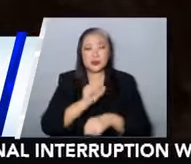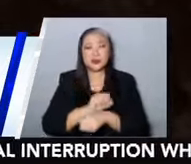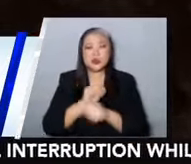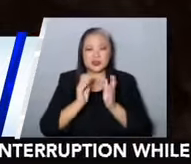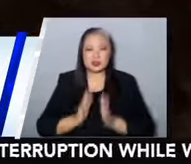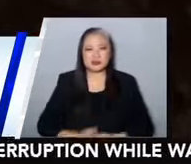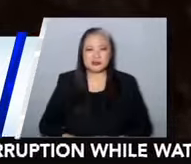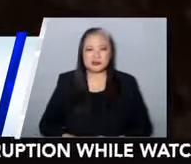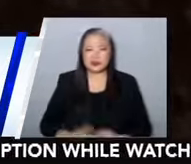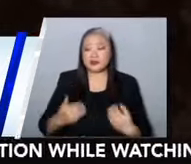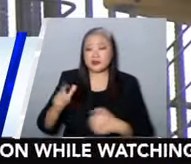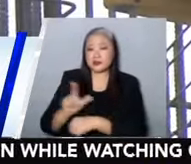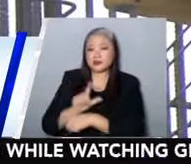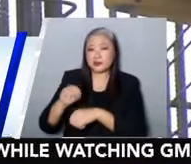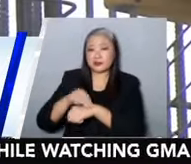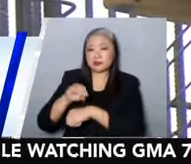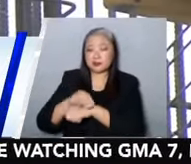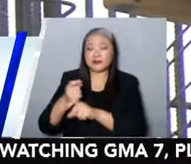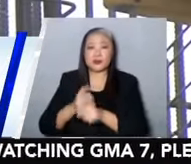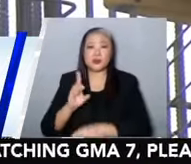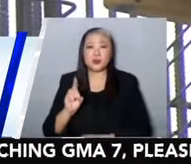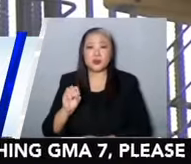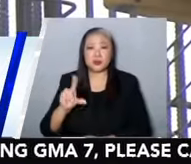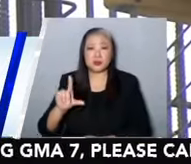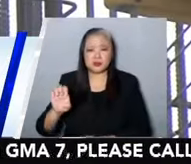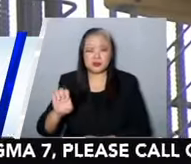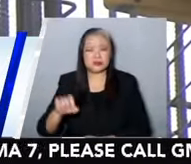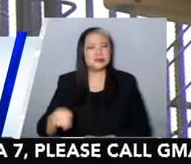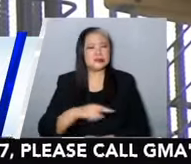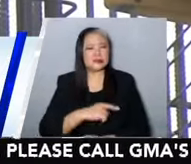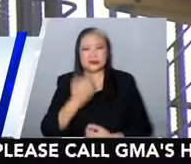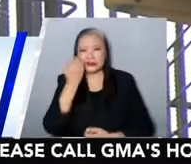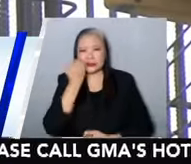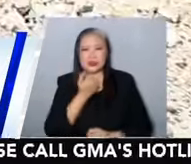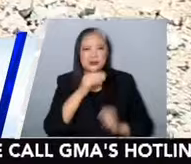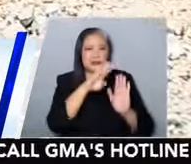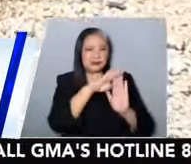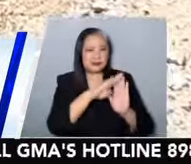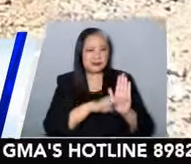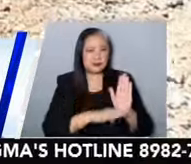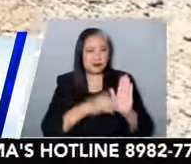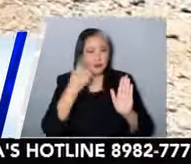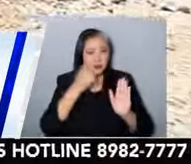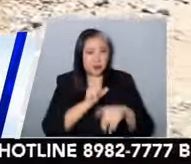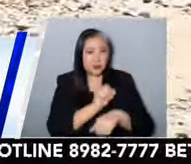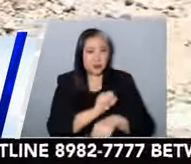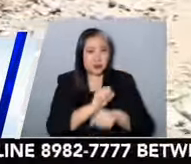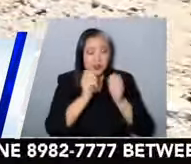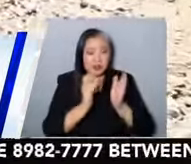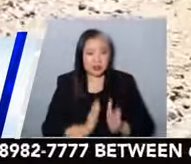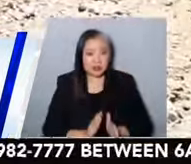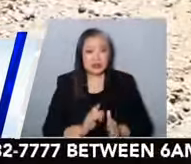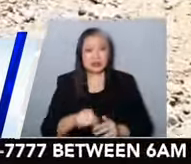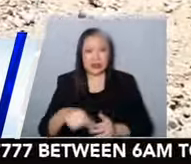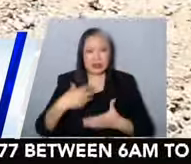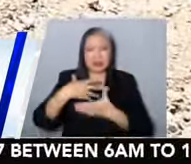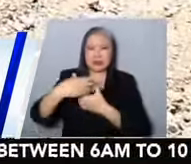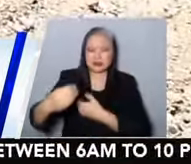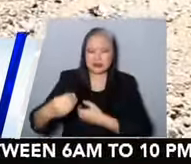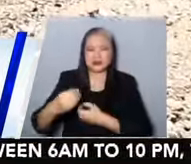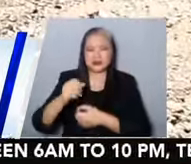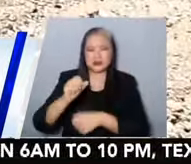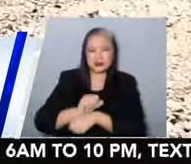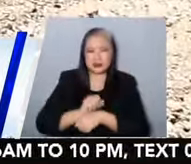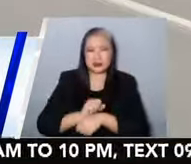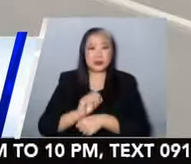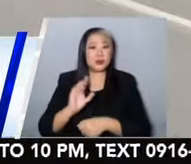and Employment, kulang pa ang mga panuntunan nito para sa mga manggagawa nagtatrabaho sa labas, kabilang ang mga delivery rider